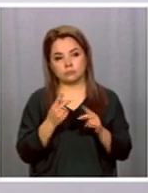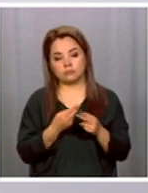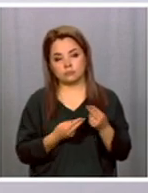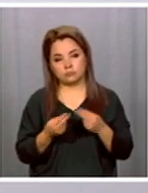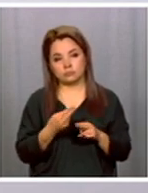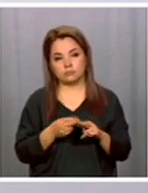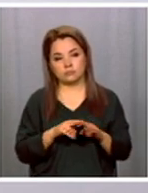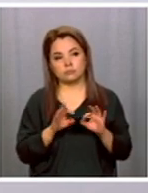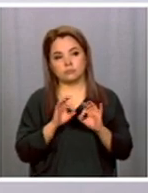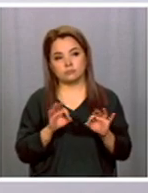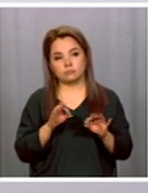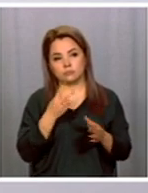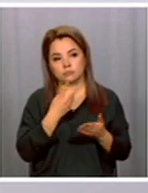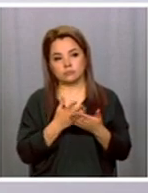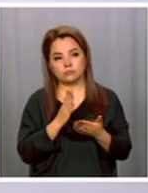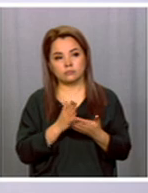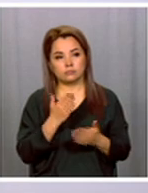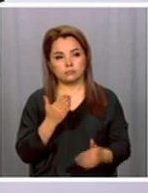сипаттаймыз.